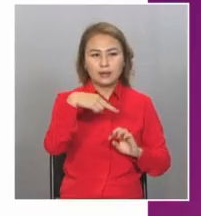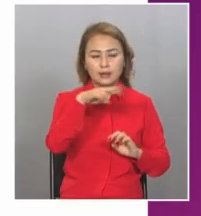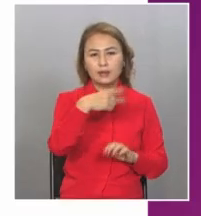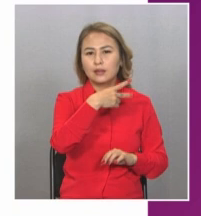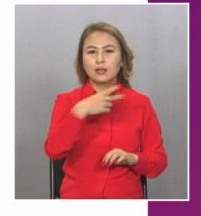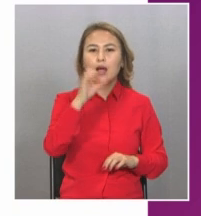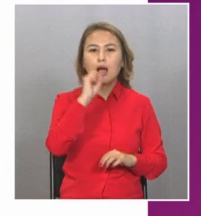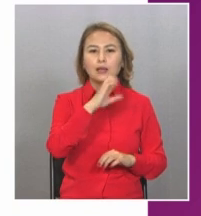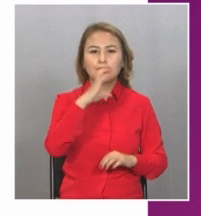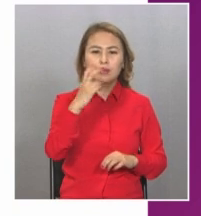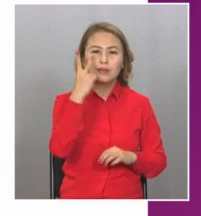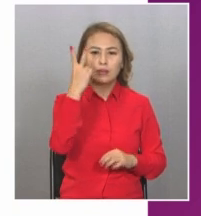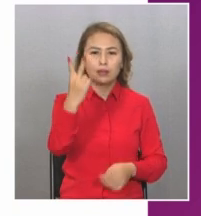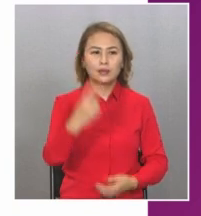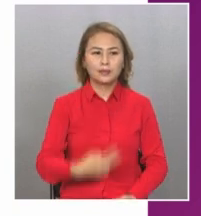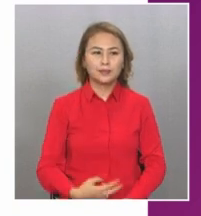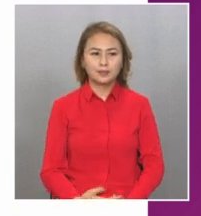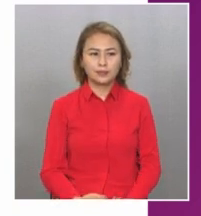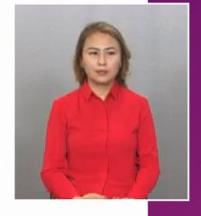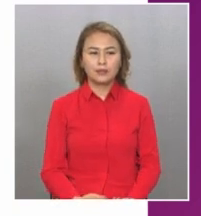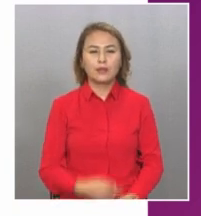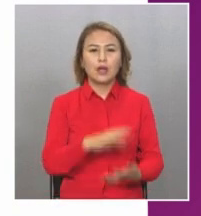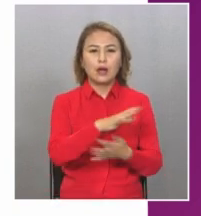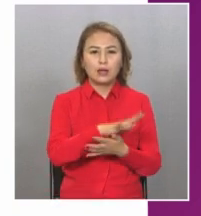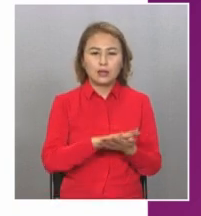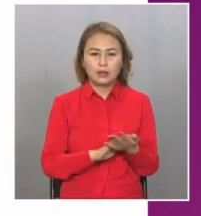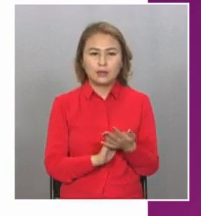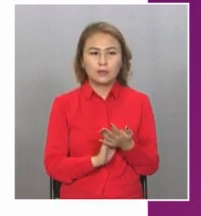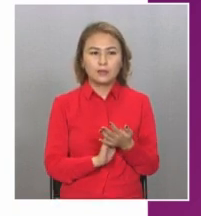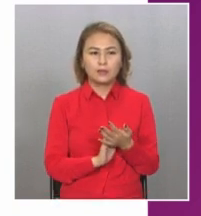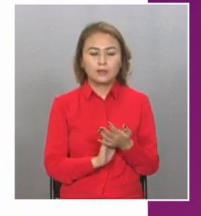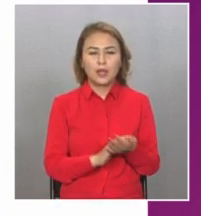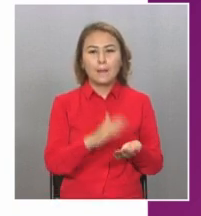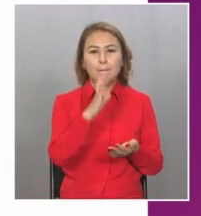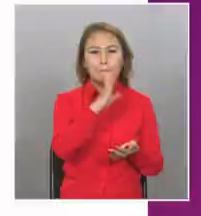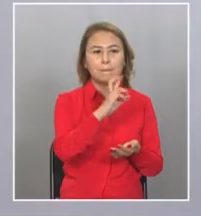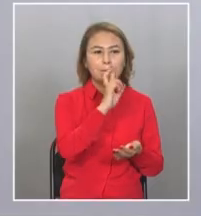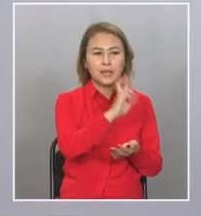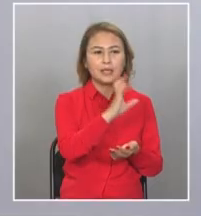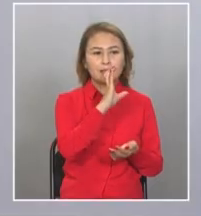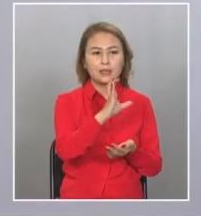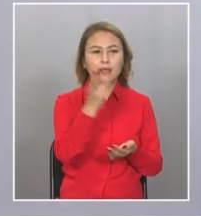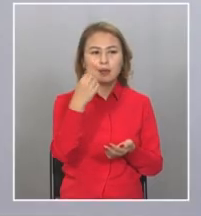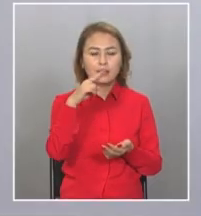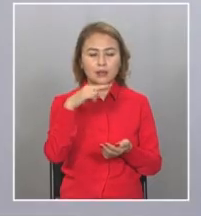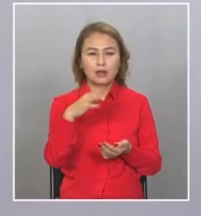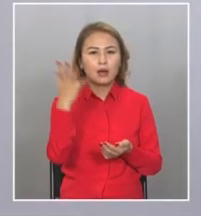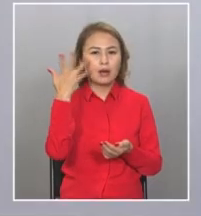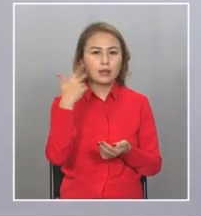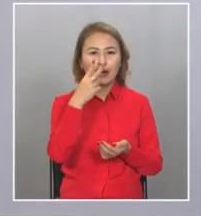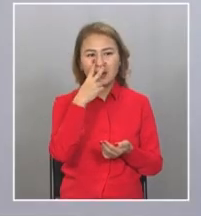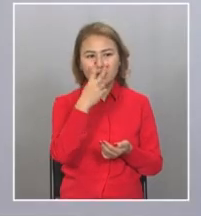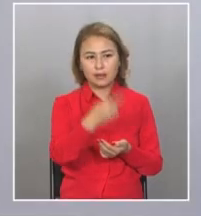А-цының квадратына тең болатындығы шығады. Ары қарай, Б, С, Д тік бұрышты үш бұрышын